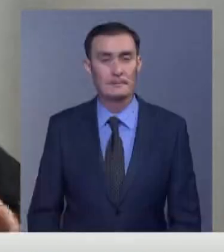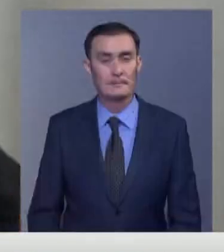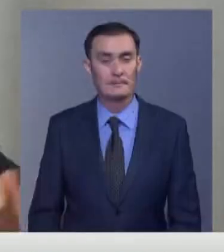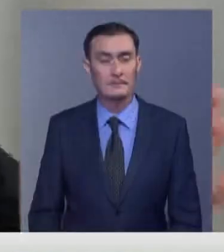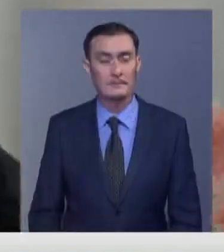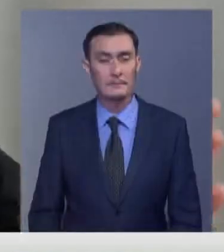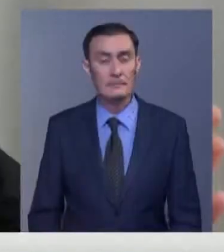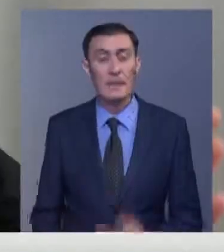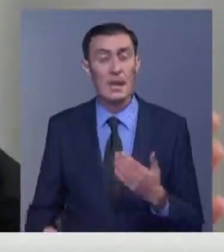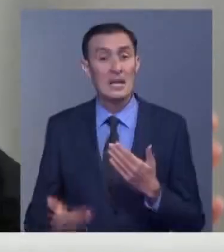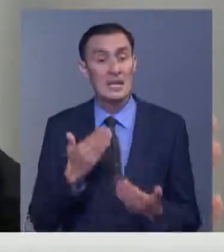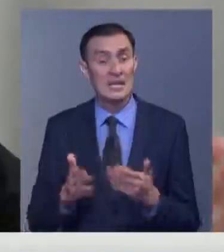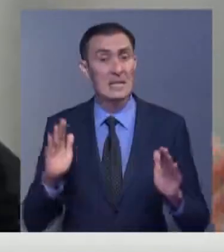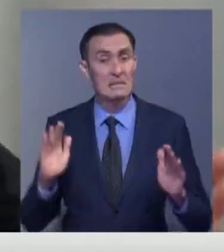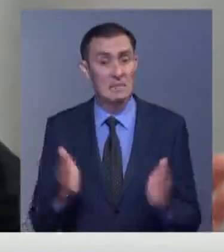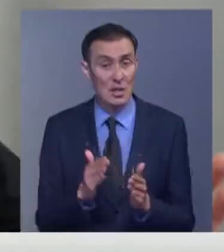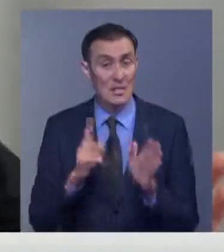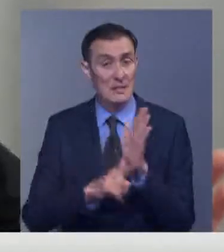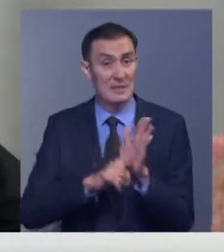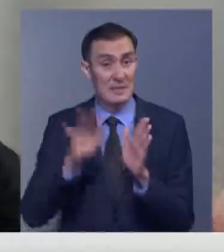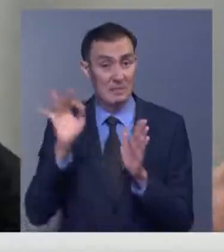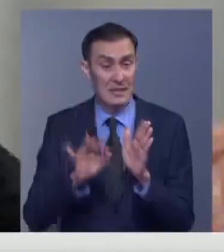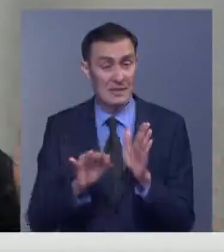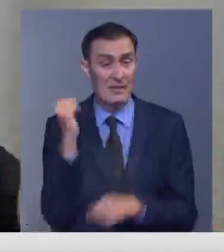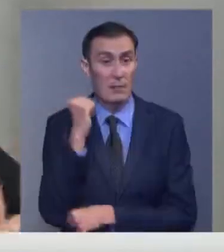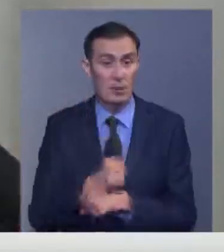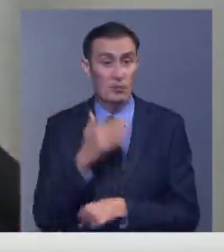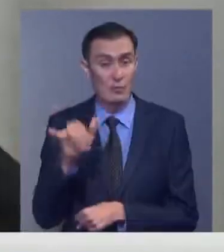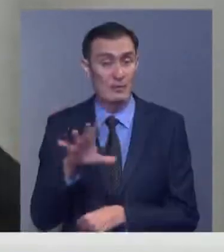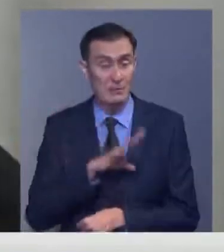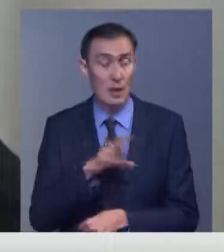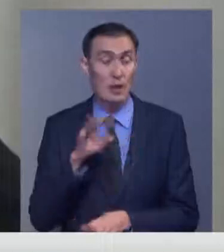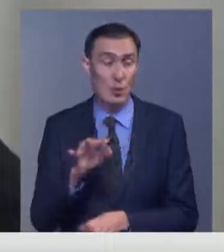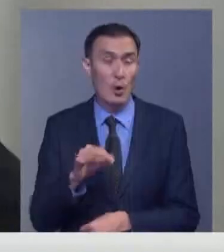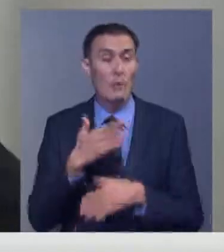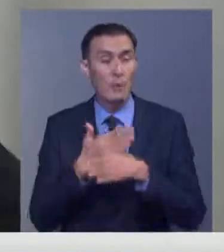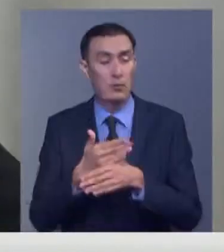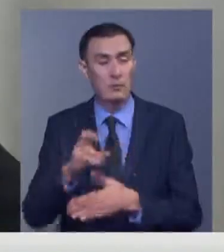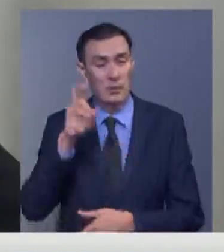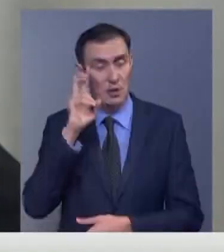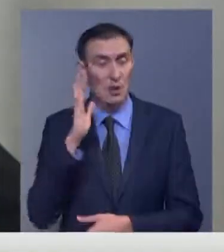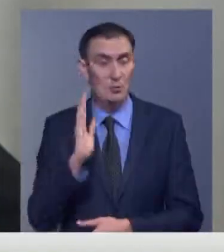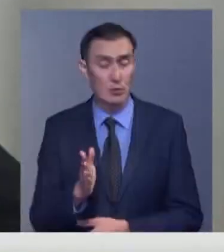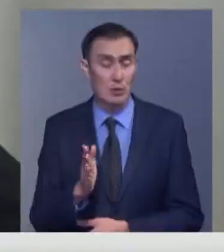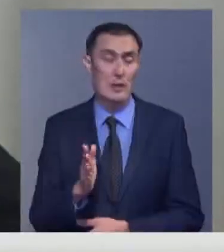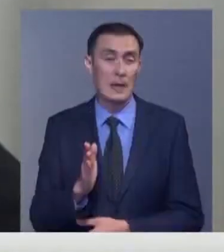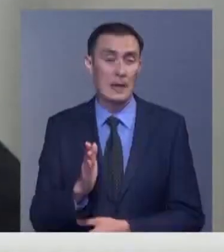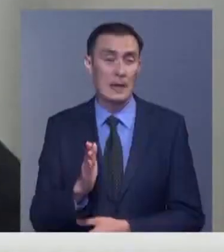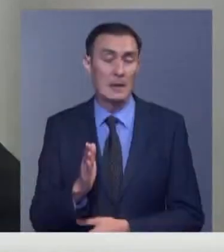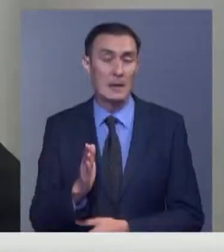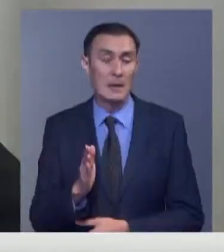государство. Если меньше, чем 70%, то поддержка, господдержка